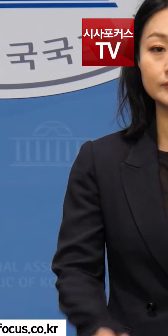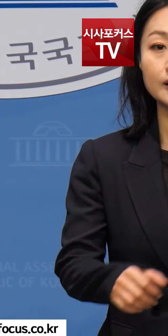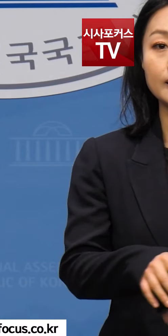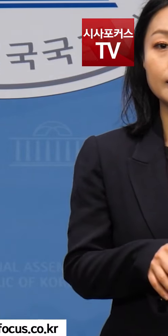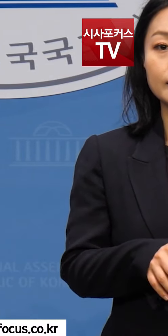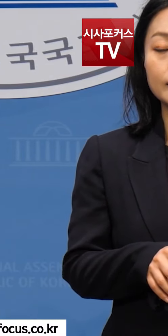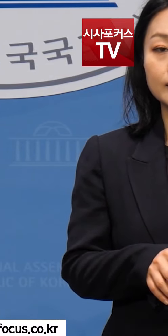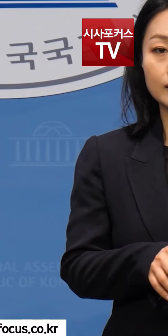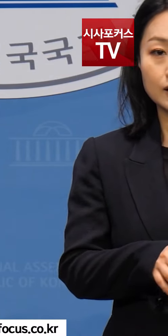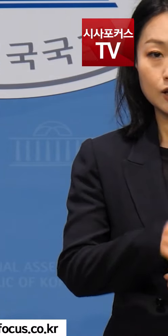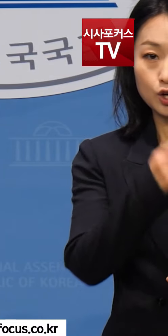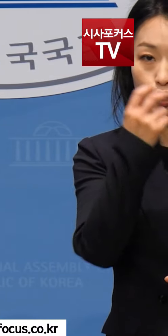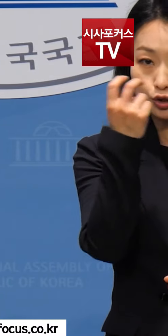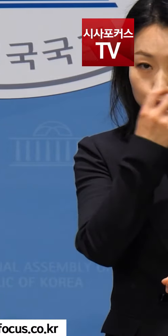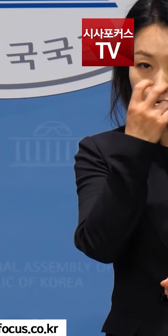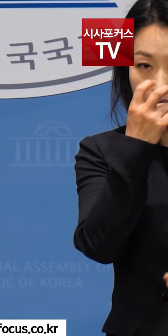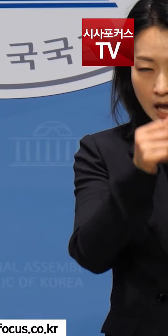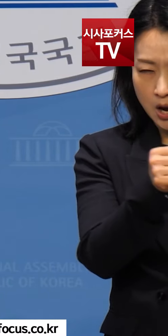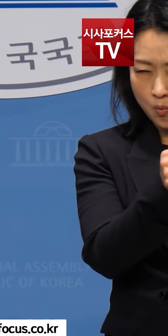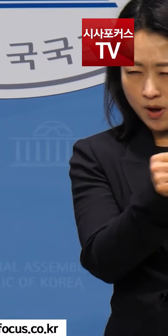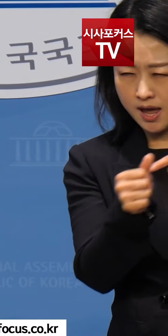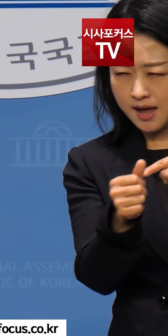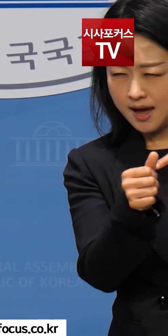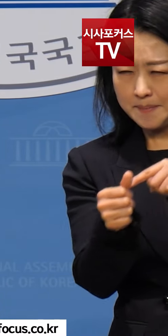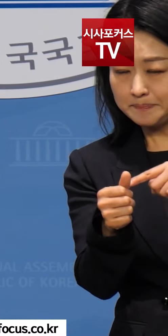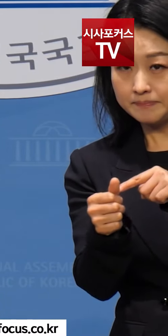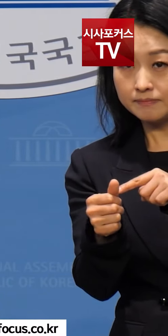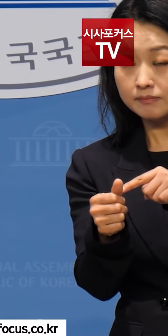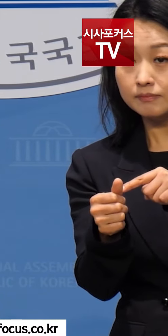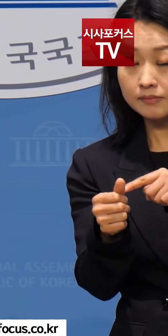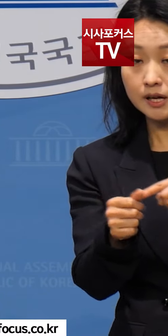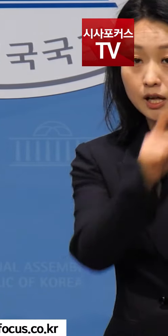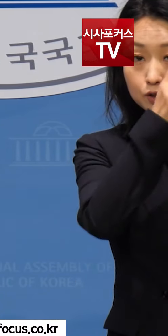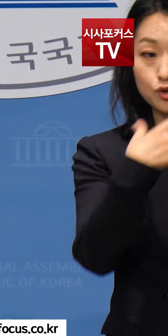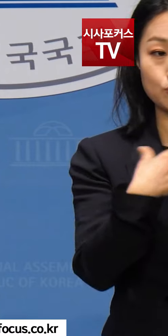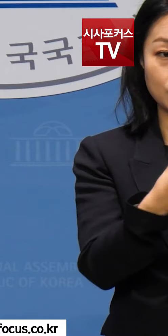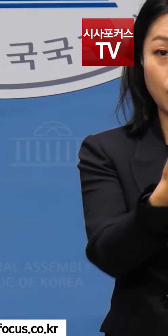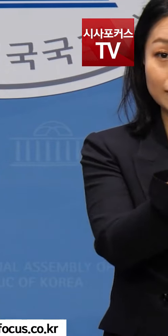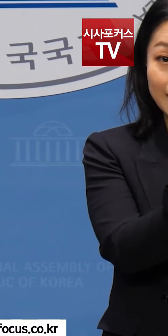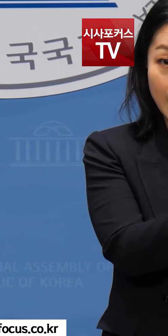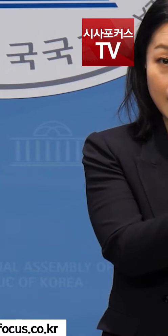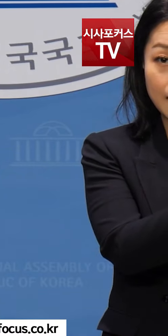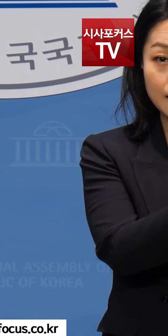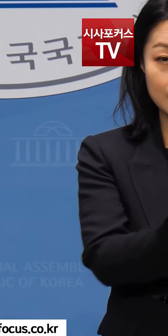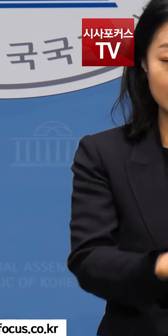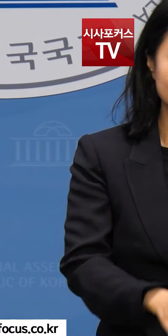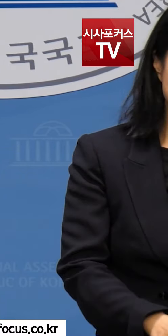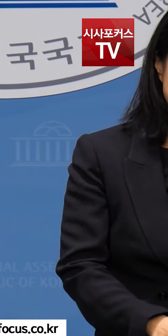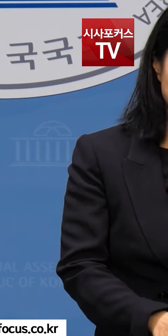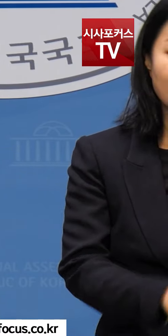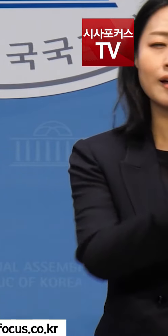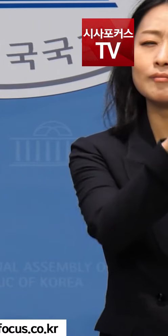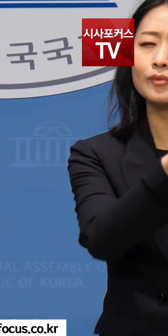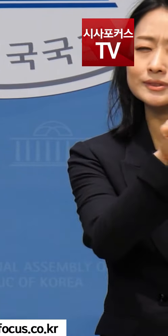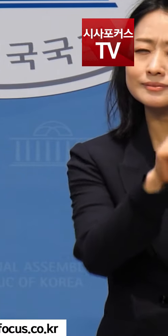조직적 수사 외압의 증거들이 쏟아지는데 정부 여당은 계속 손바닥으로 하늘을 가릴 셈입니까?